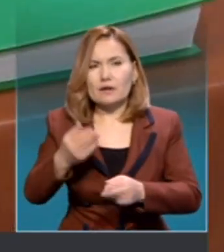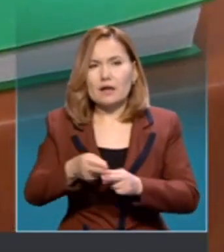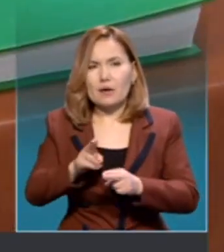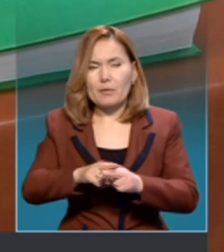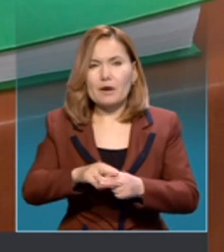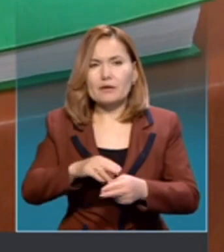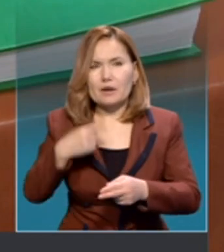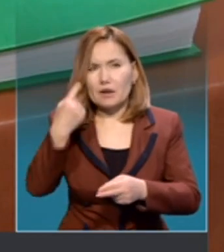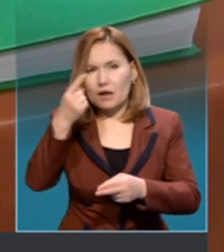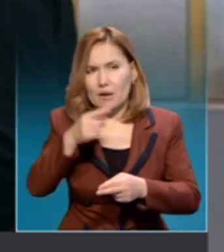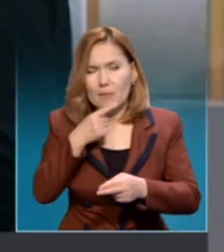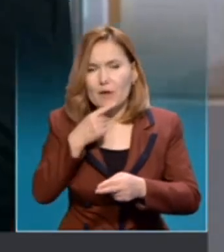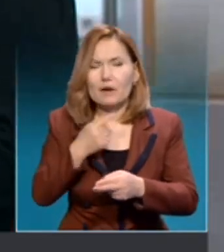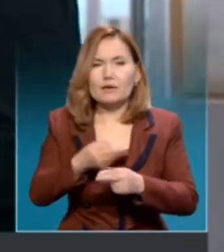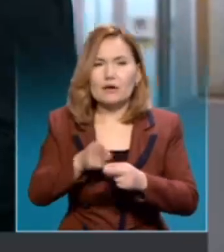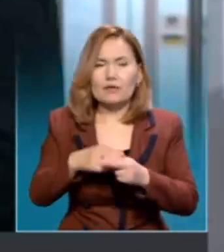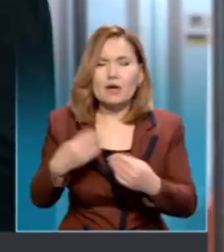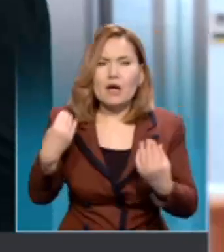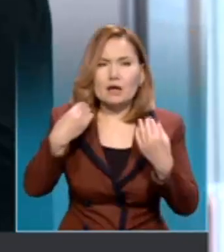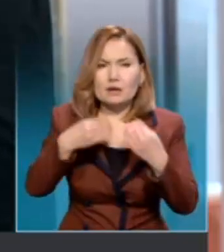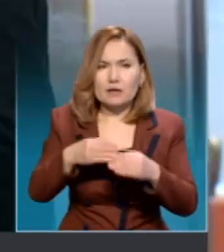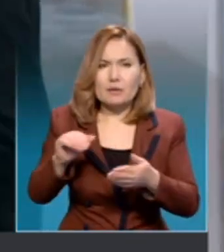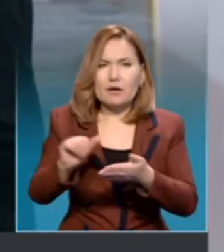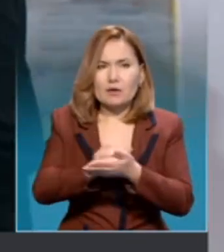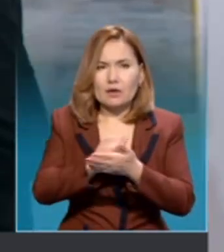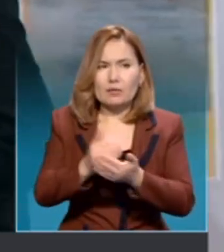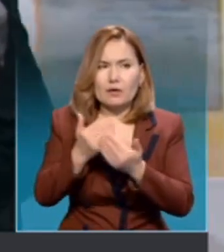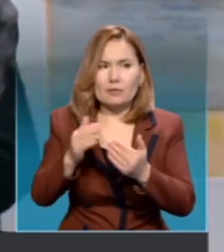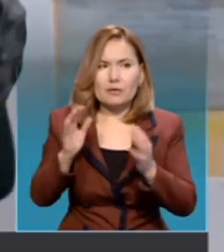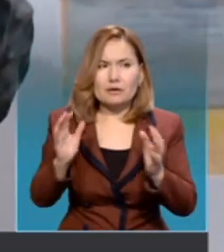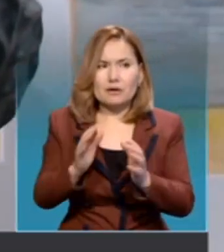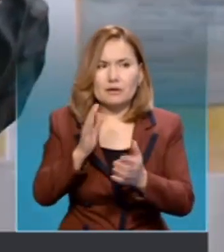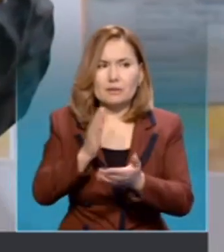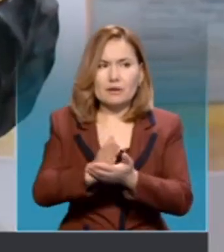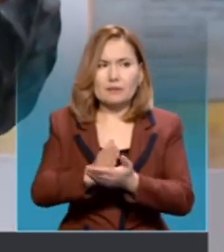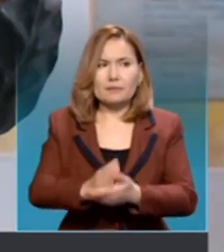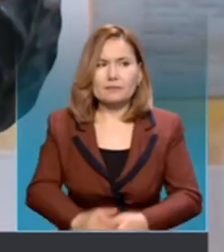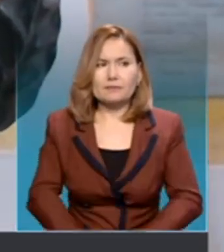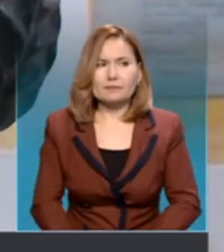кейбір жеке заттары мемориалды кешенде сақталуы мүмкін.